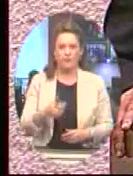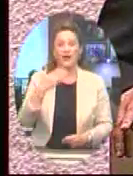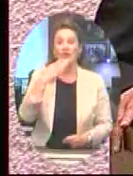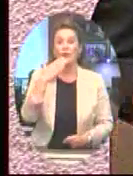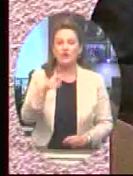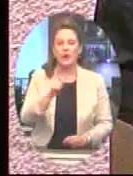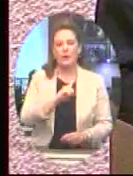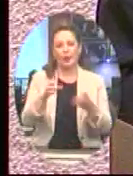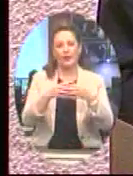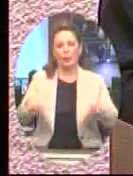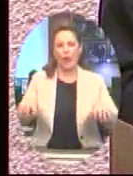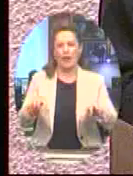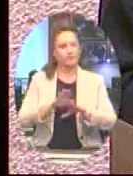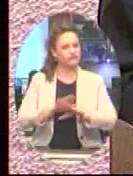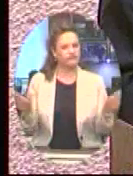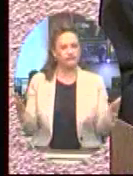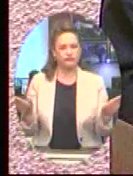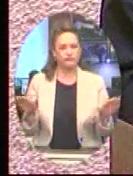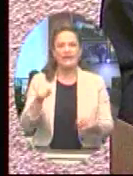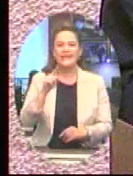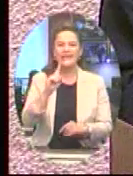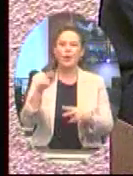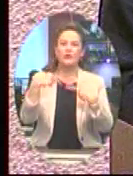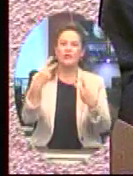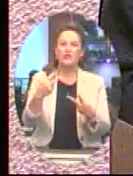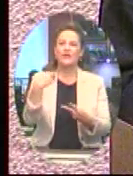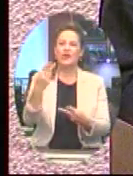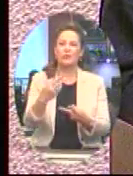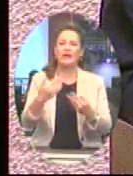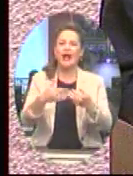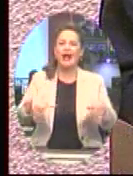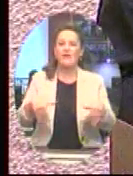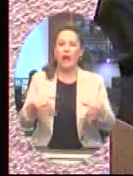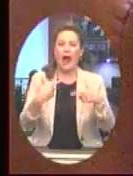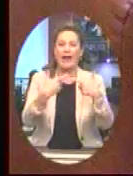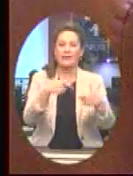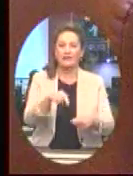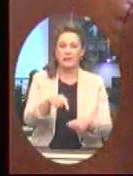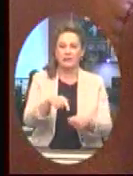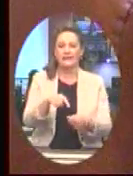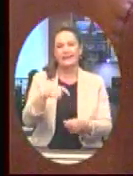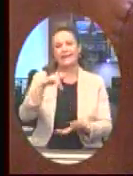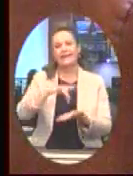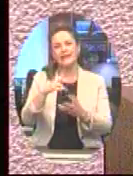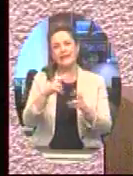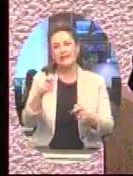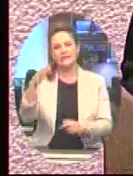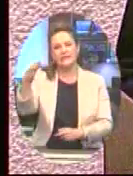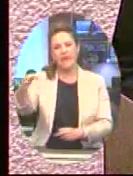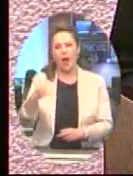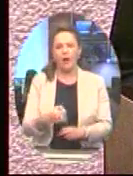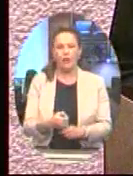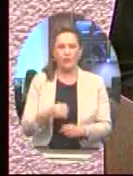תחולק עוד. היא לא תשוב להיות קו חזית ועיר ספר. אולי אתה נהנה מזה